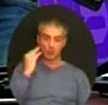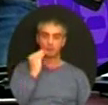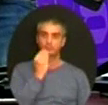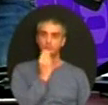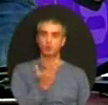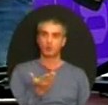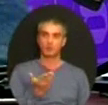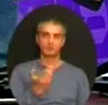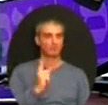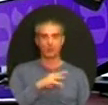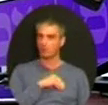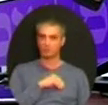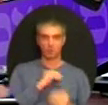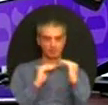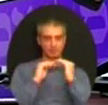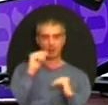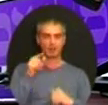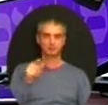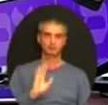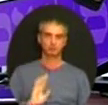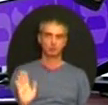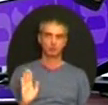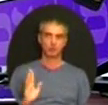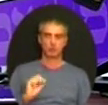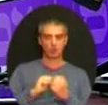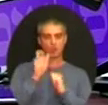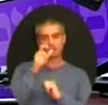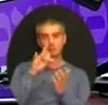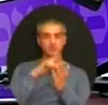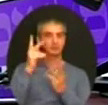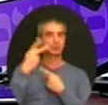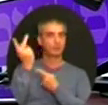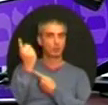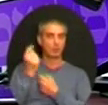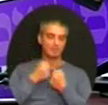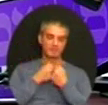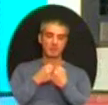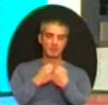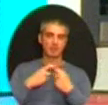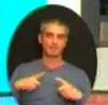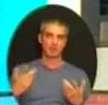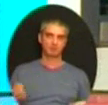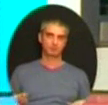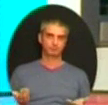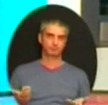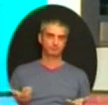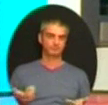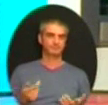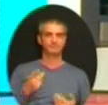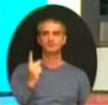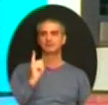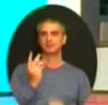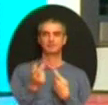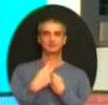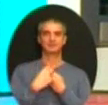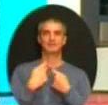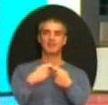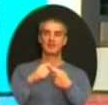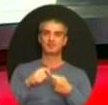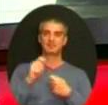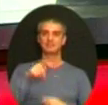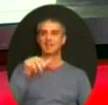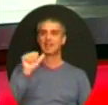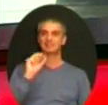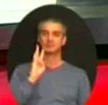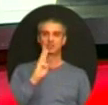בצהריים ולא מוכנים לקזז אותו. או אדם שנמצא בבית חולים ונאבק. כן, מצטרף לנו גם חבר הכנסת אלעזר